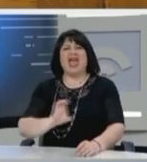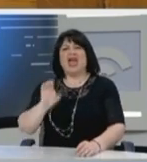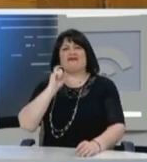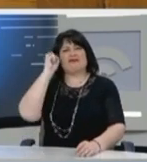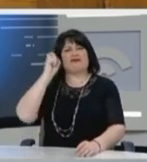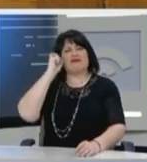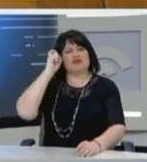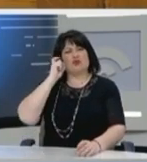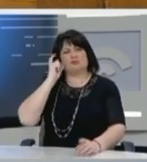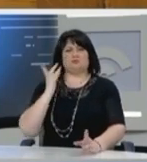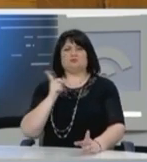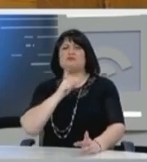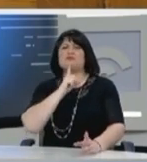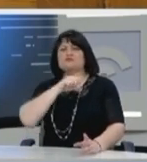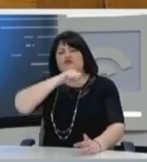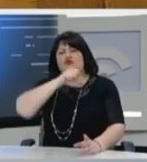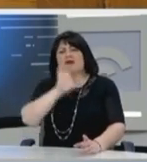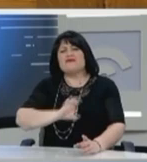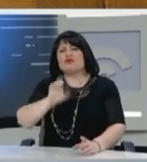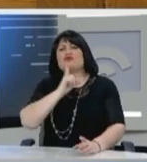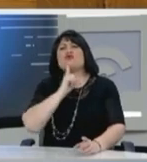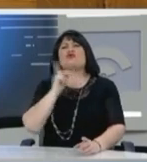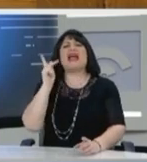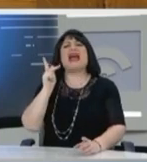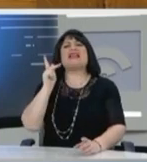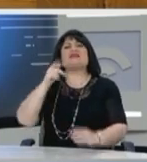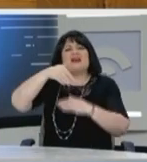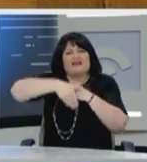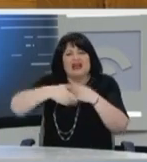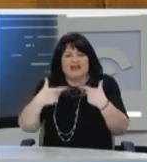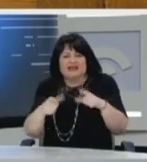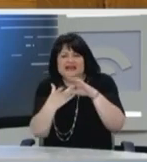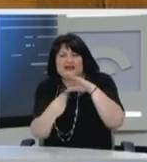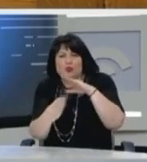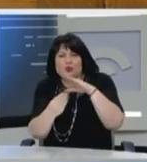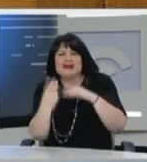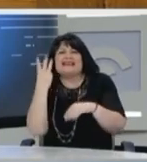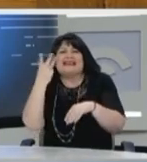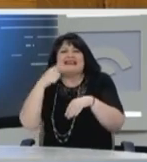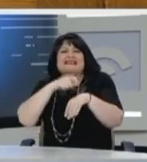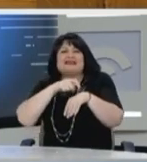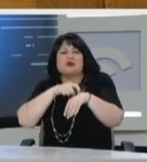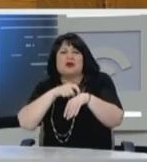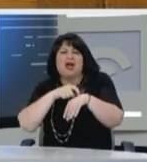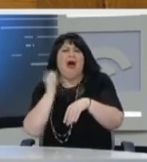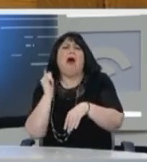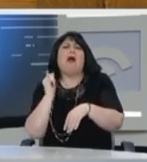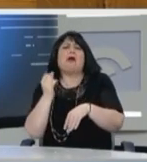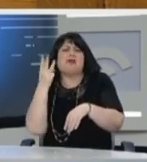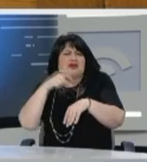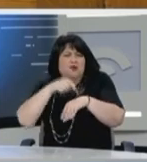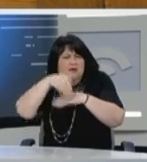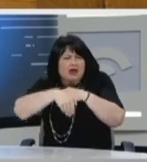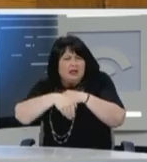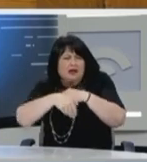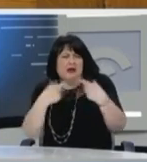τον Καρατζαφέρη. Ο Καρατζαφέρης άκουγα προχθές μια νύχτα, 3 η ώρα, είχε μια κασέτα. Δεν θυμάμαι, 3 τη νύχτα, αργά. Ναι,